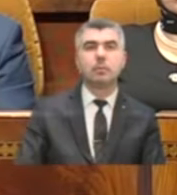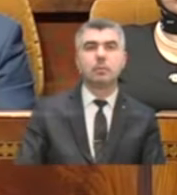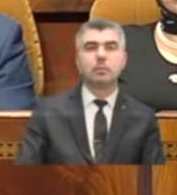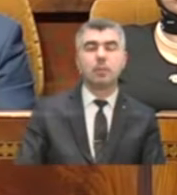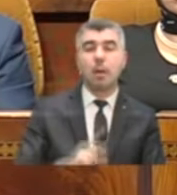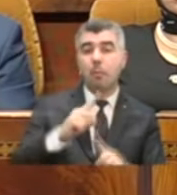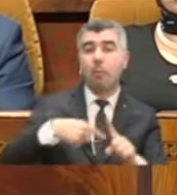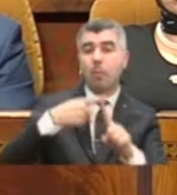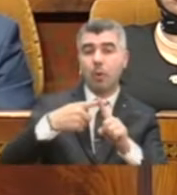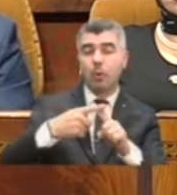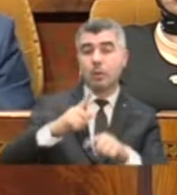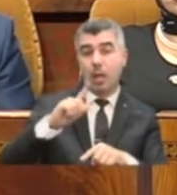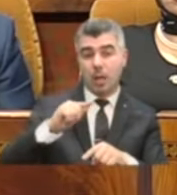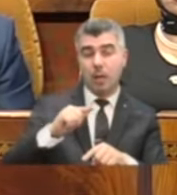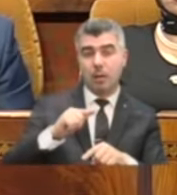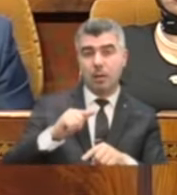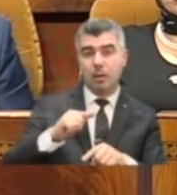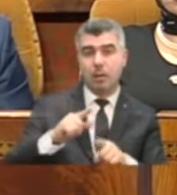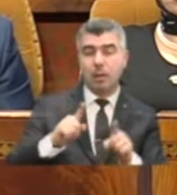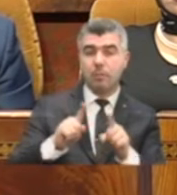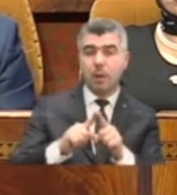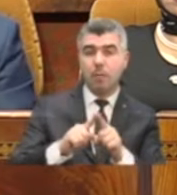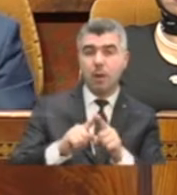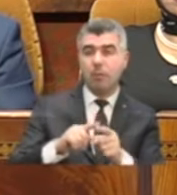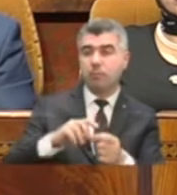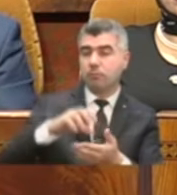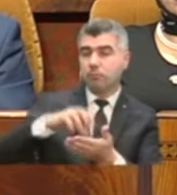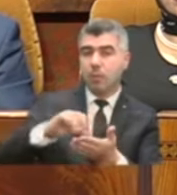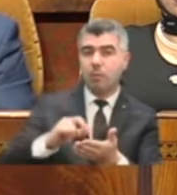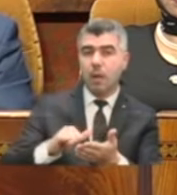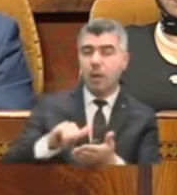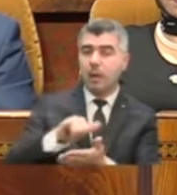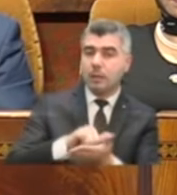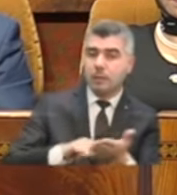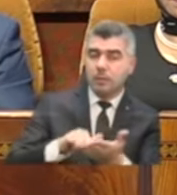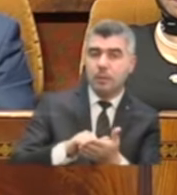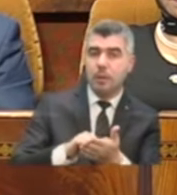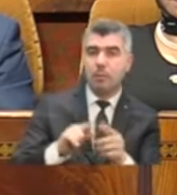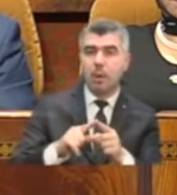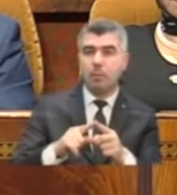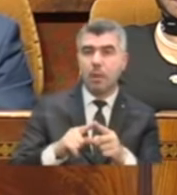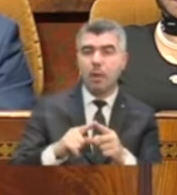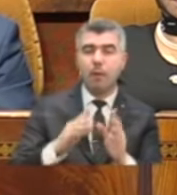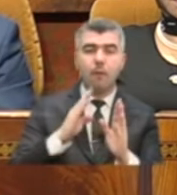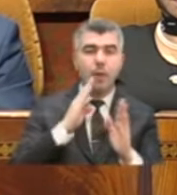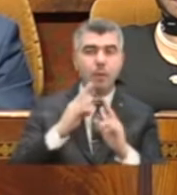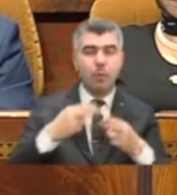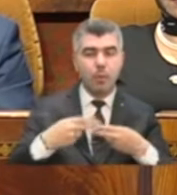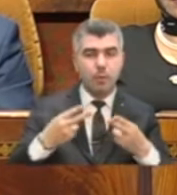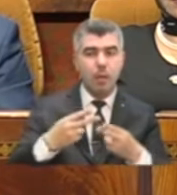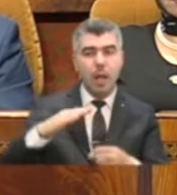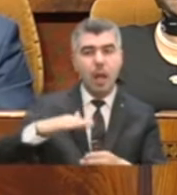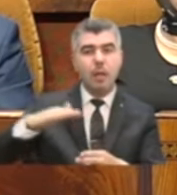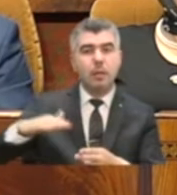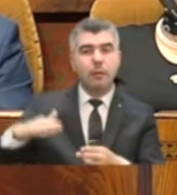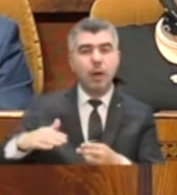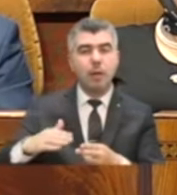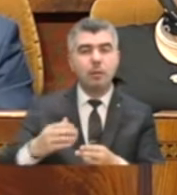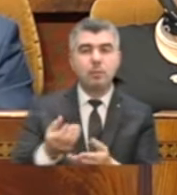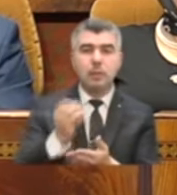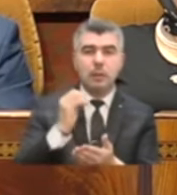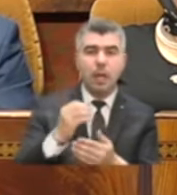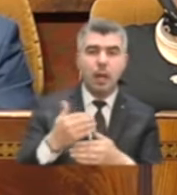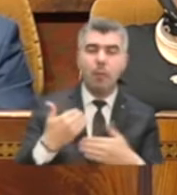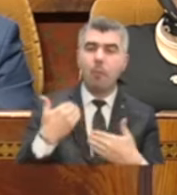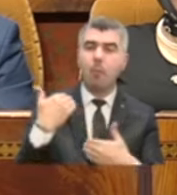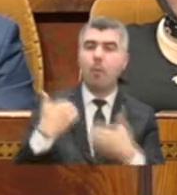أن هناك من يستغلون هذه المواقع للتسول بضعف المسنين وأحيانا بالأطفال في حالة إعاقة